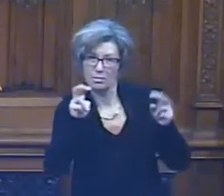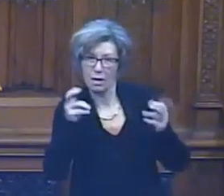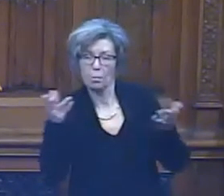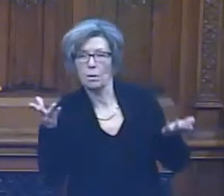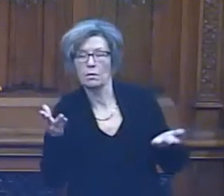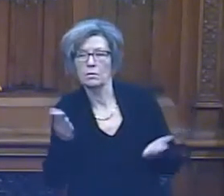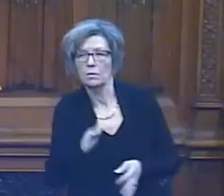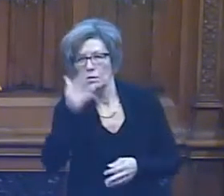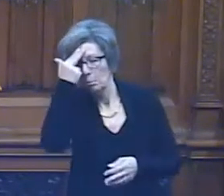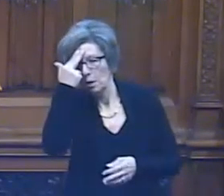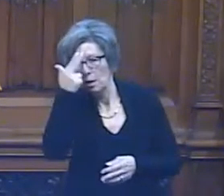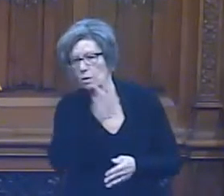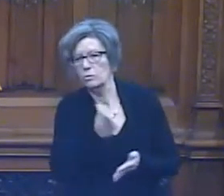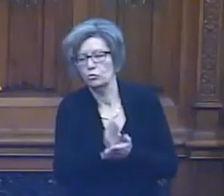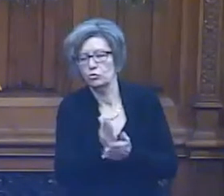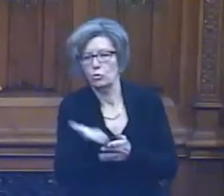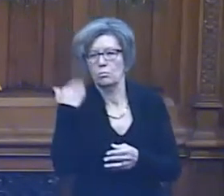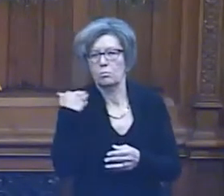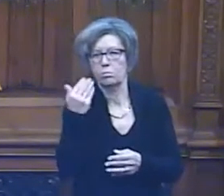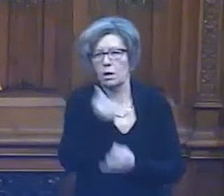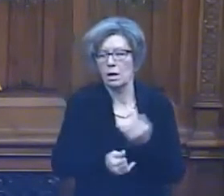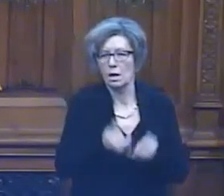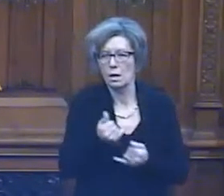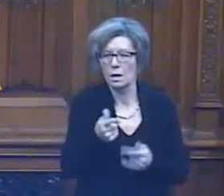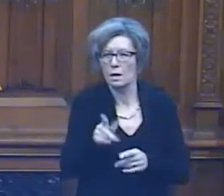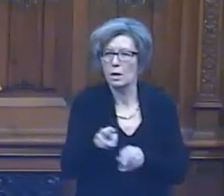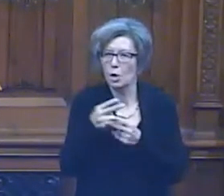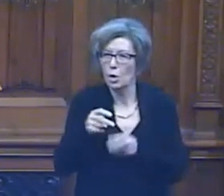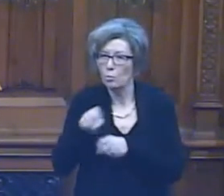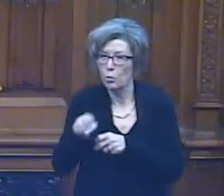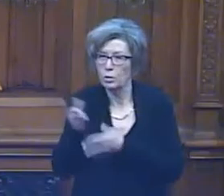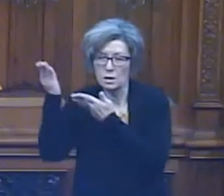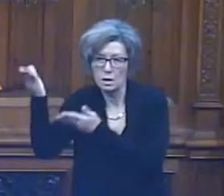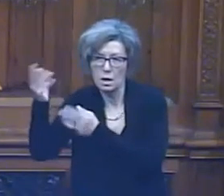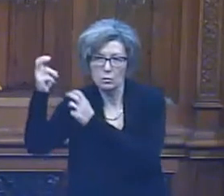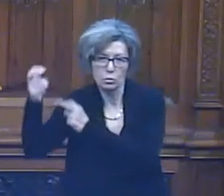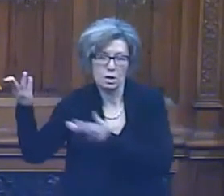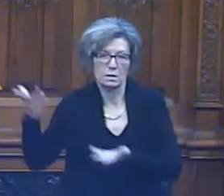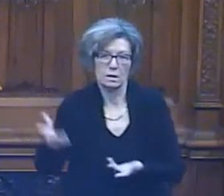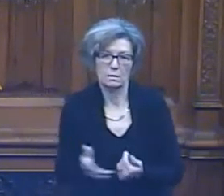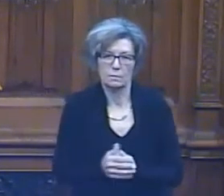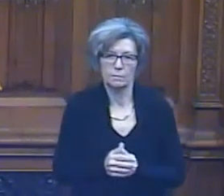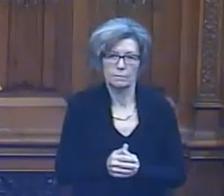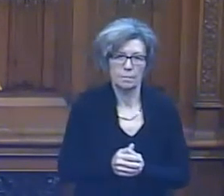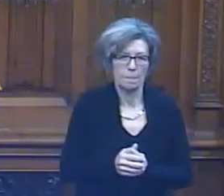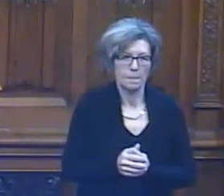die Sie ja bekanntlich doch seit einigen Jahren in der Bundesregierung sitzen.